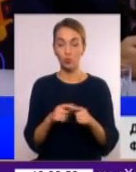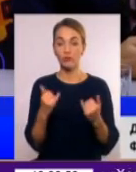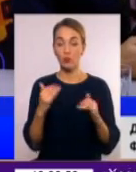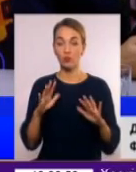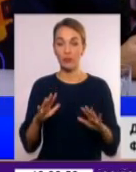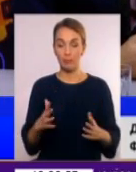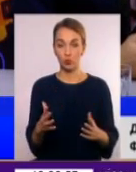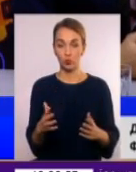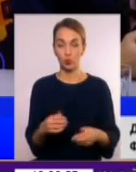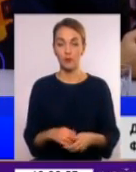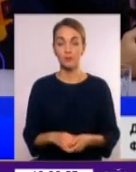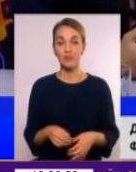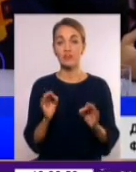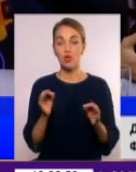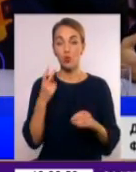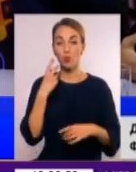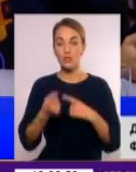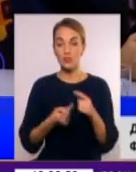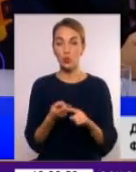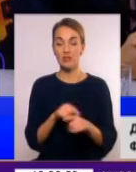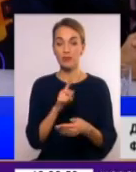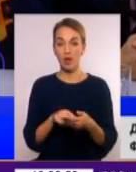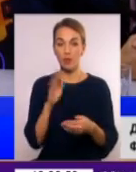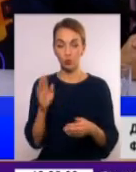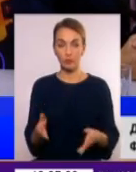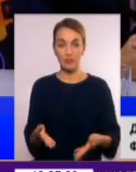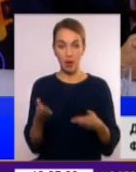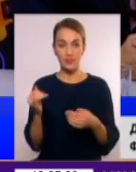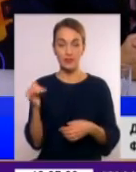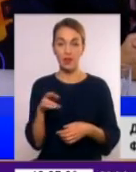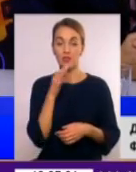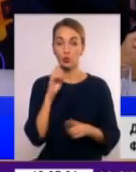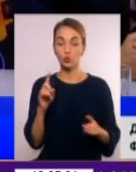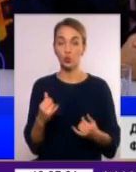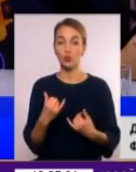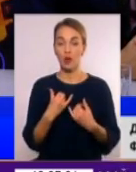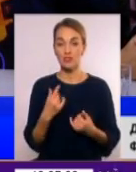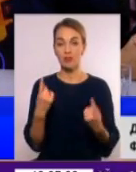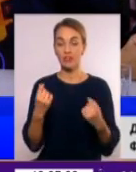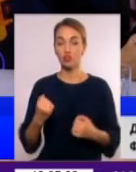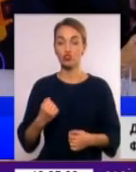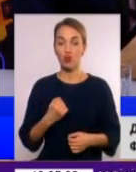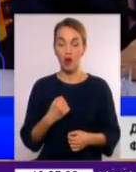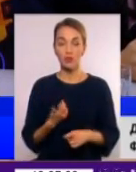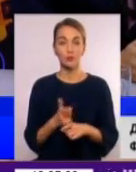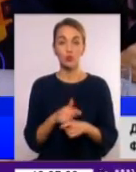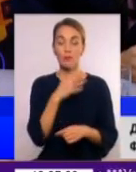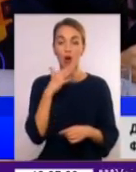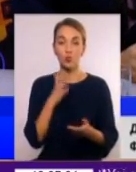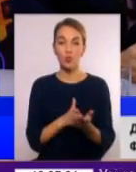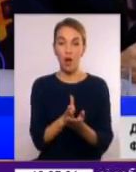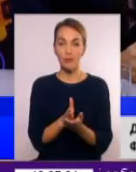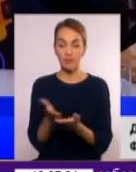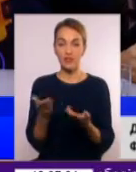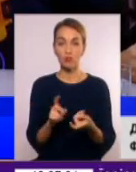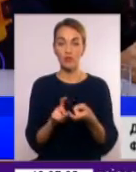випадку, звичайно, постійно ці питання будуть підніматися. І я скажу, що в нас, на превеликий жаль, дуже багато напрямів, які